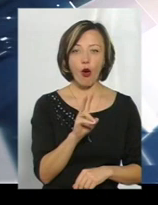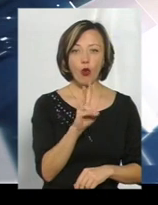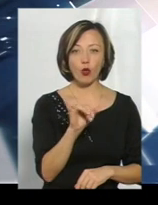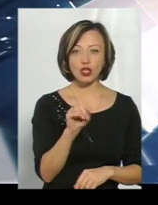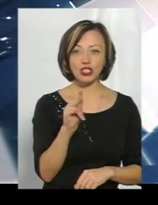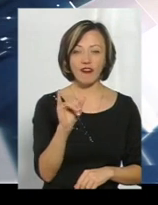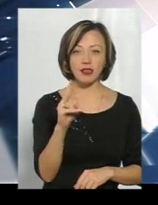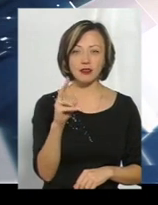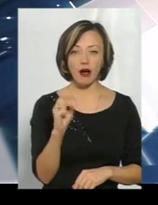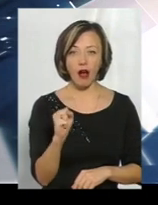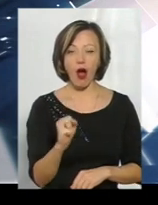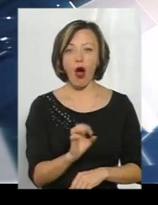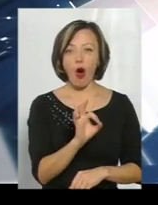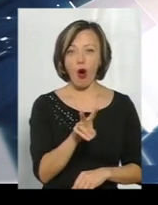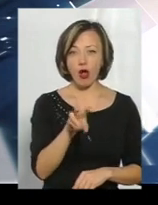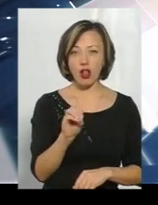них теж майже так саме.